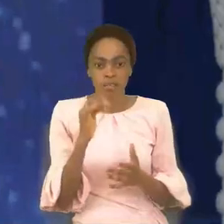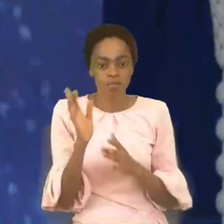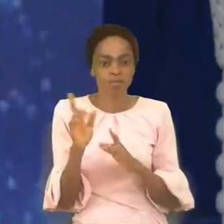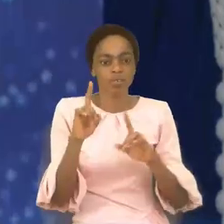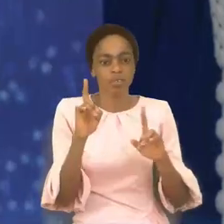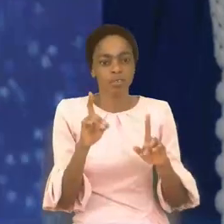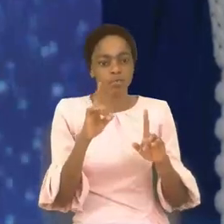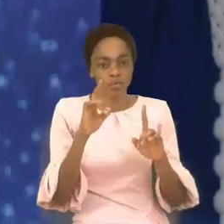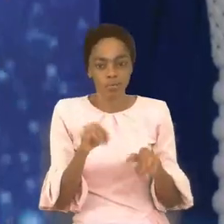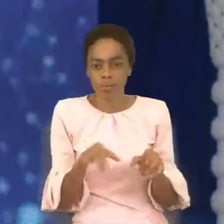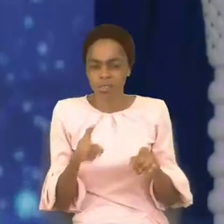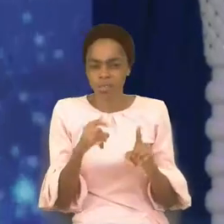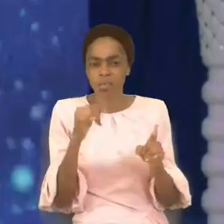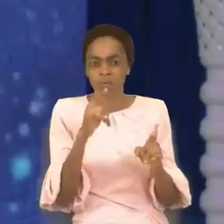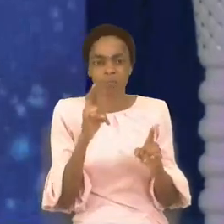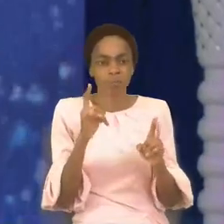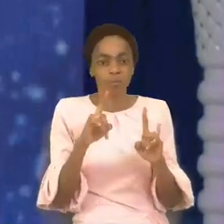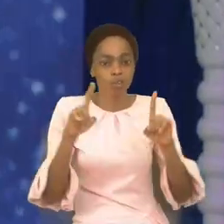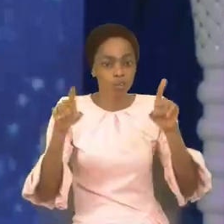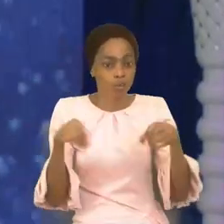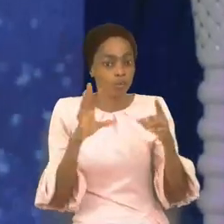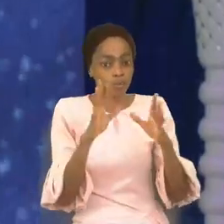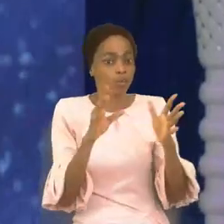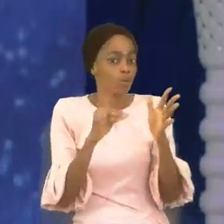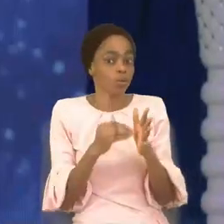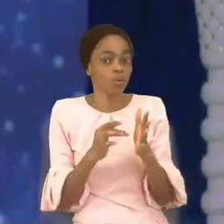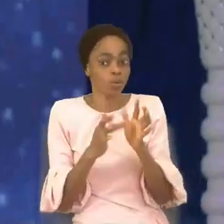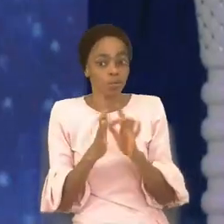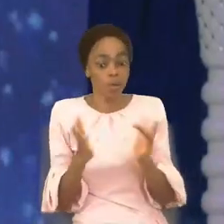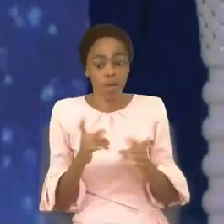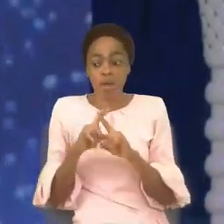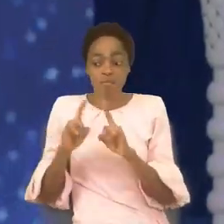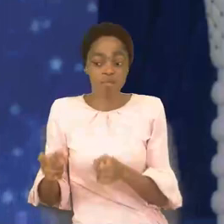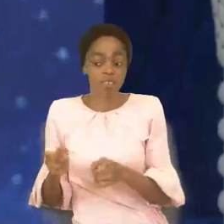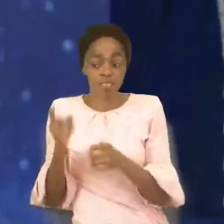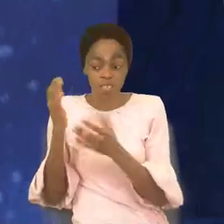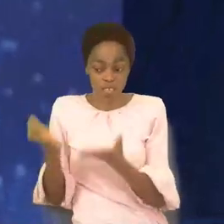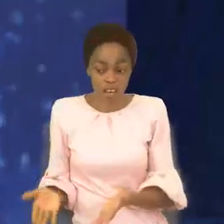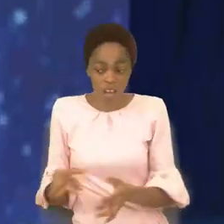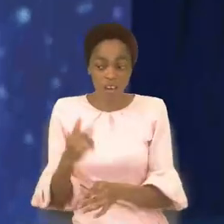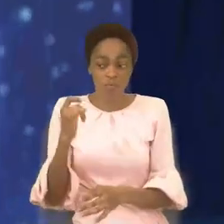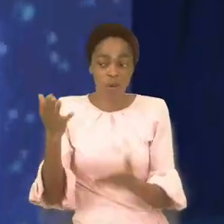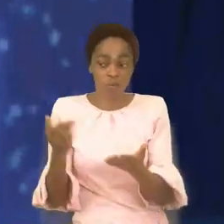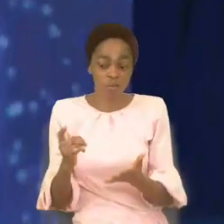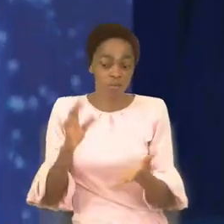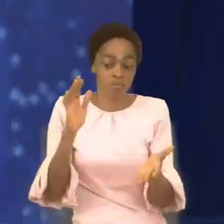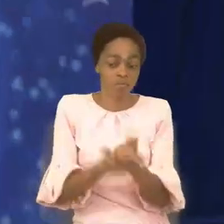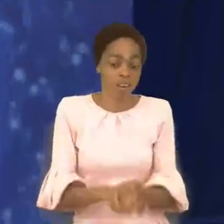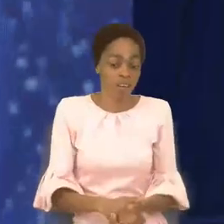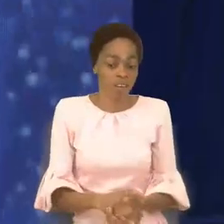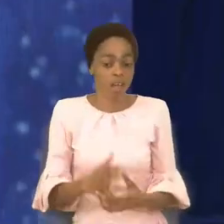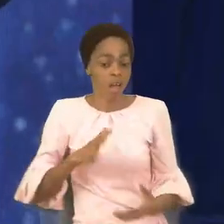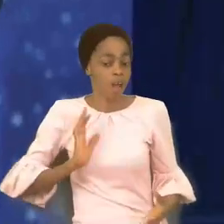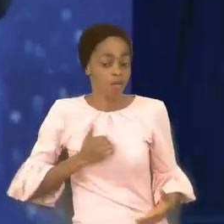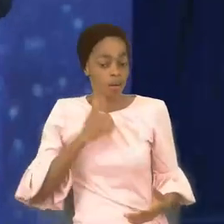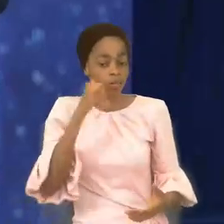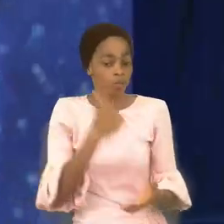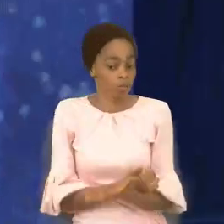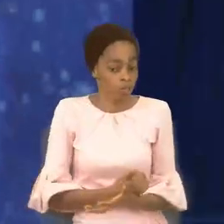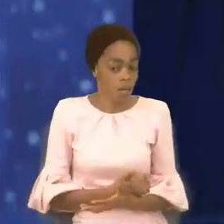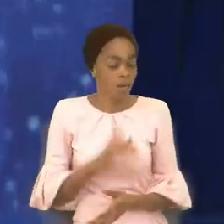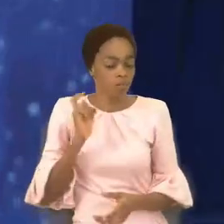tu vas continuer ta foi. Quiconque veut payer la dot doit amener ceci ou cela. Et tu dis, ah,